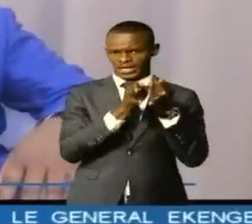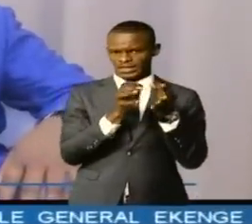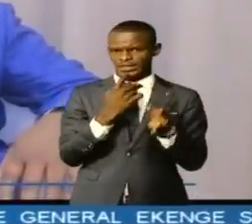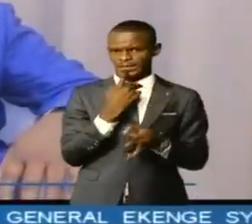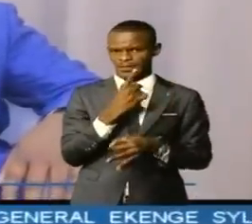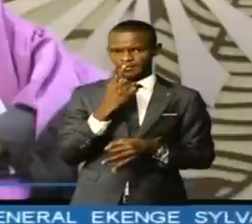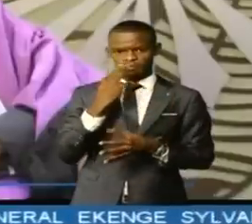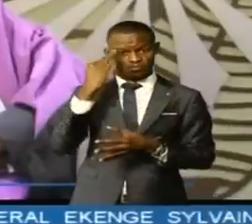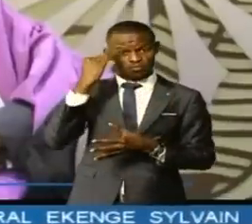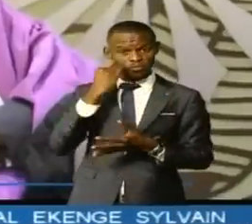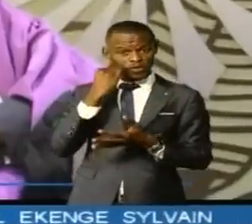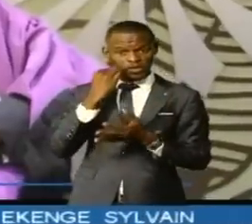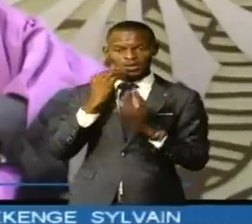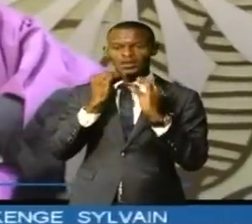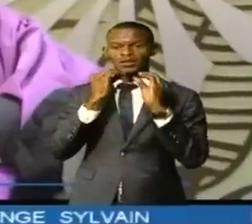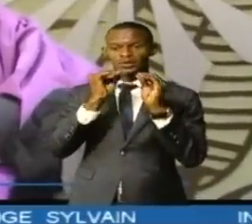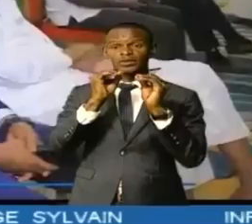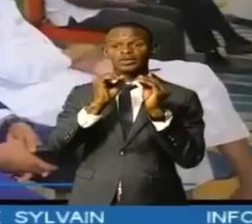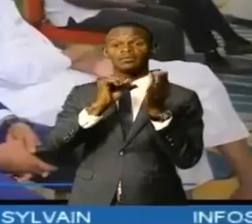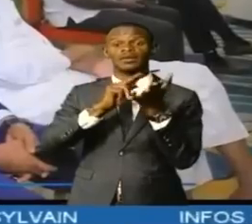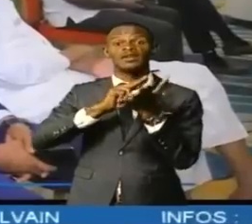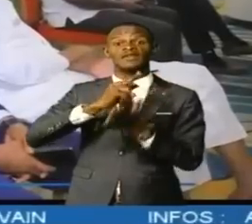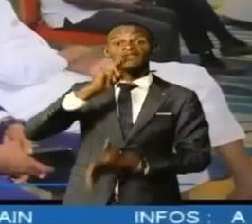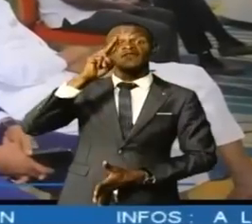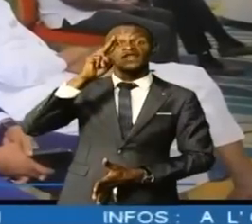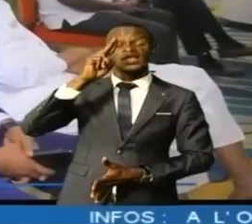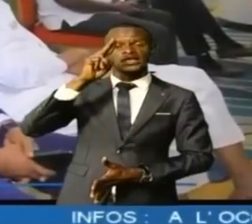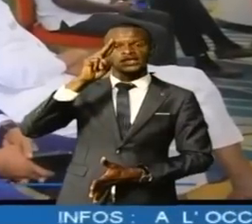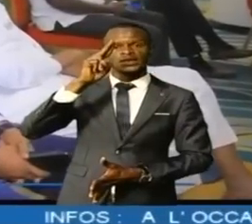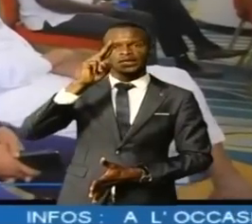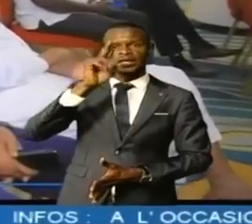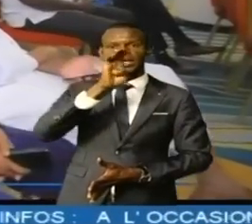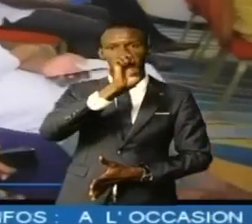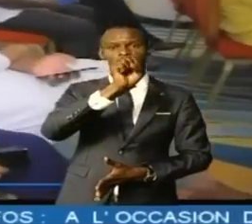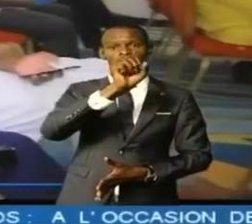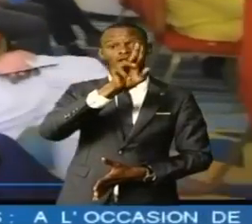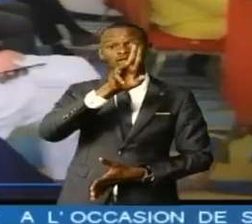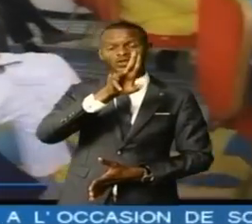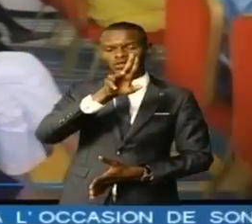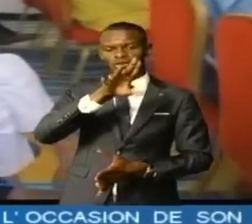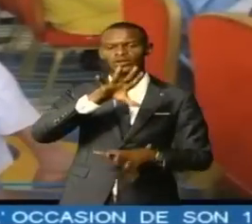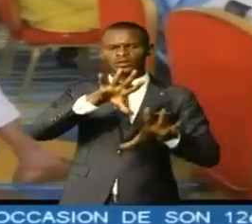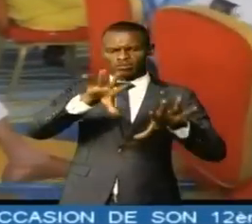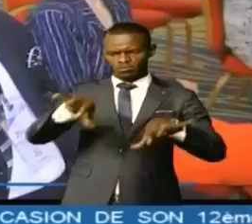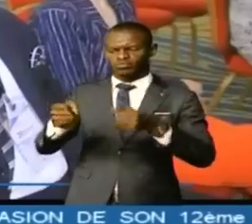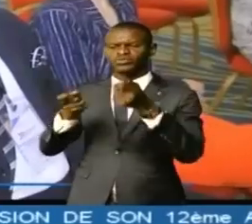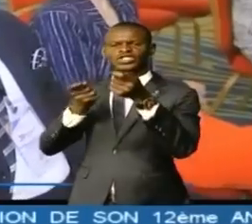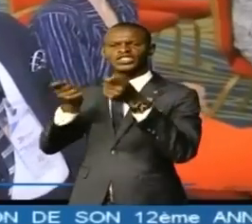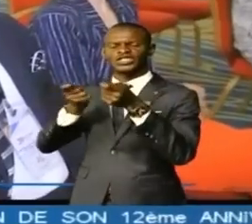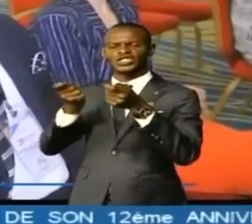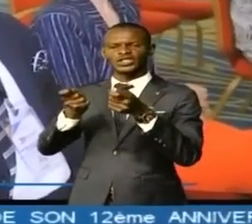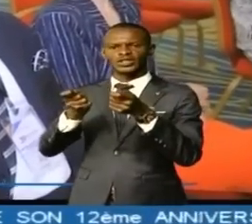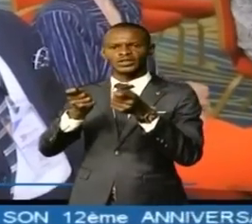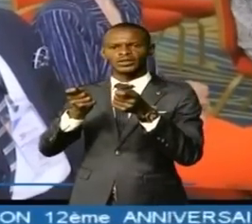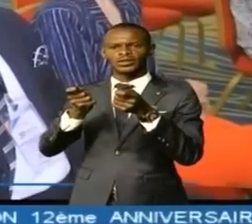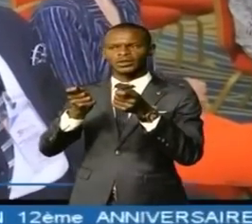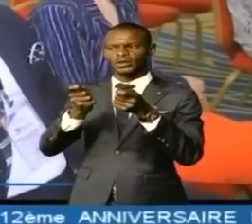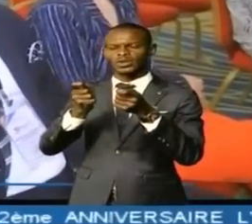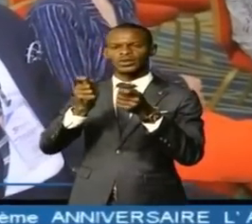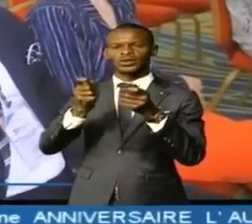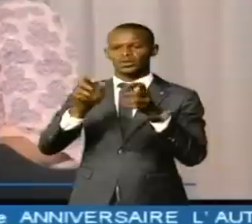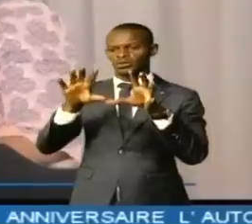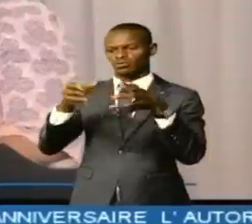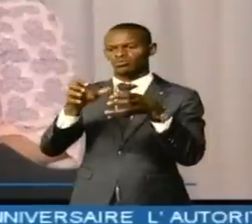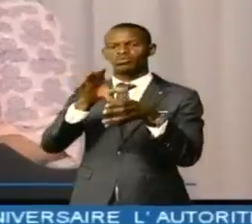Moïse Ndzangi Butondo, a pris la présidence du Conseil africain et malgache pour l'enseignement supérieur CAMES. C'est la plus grande